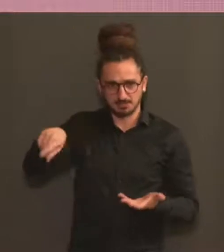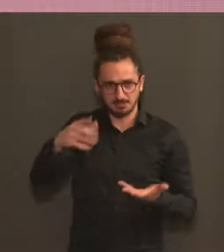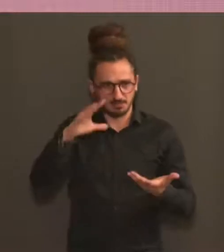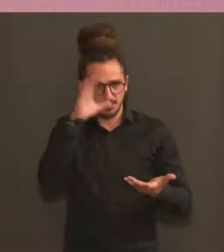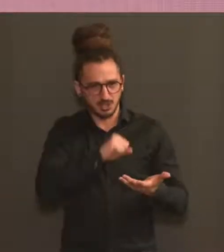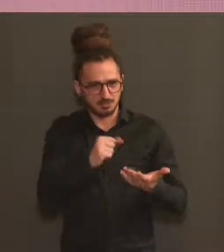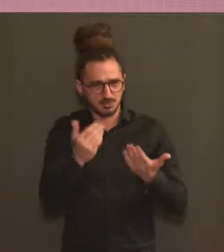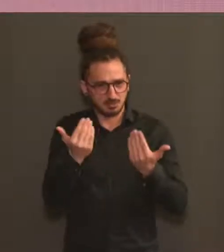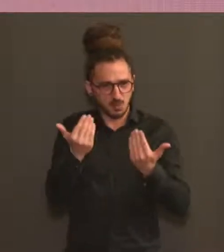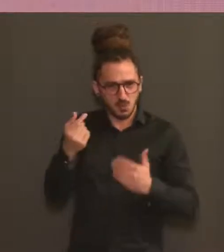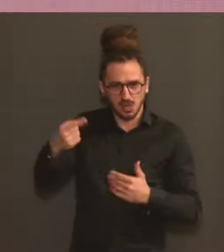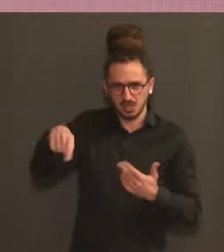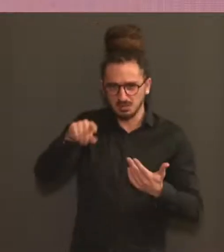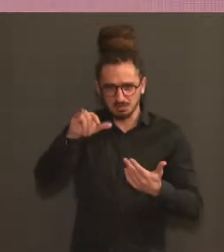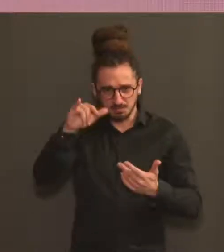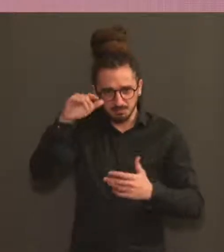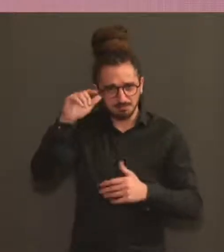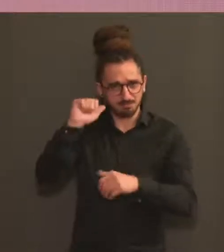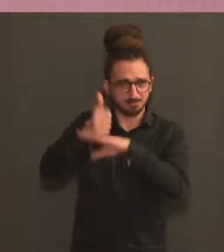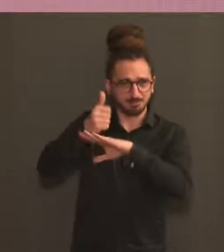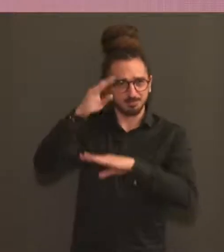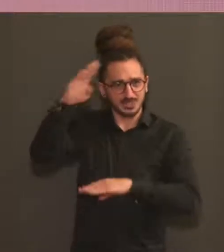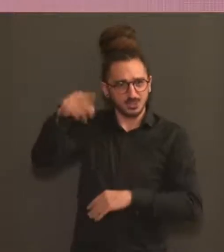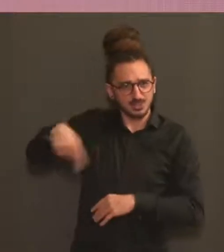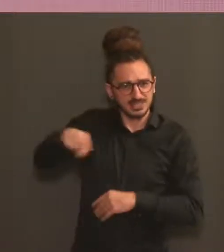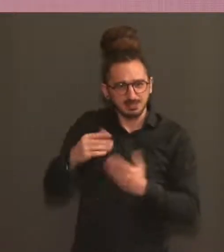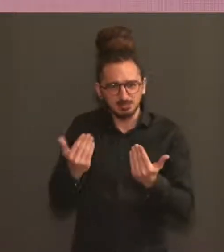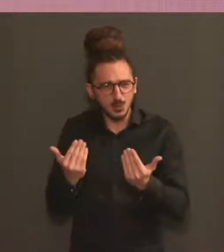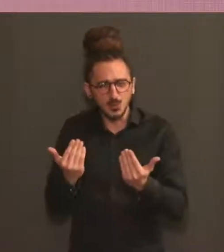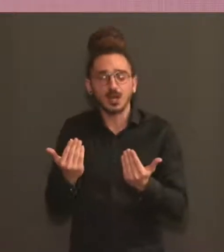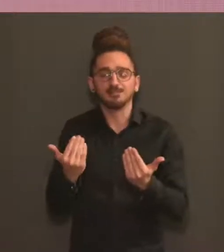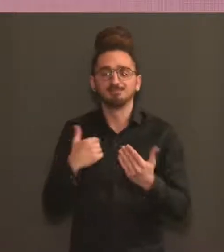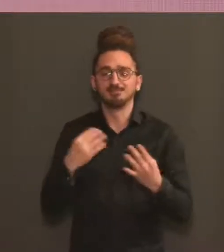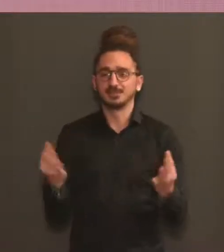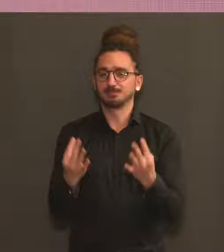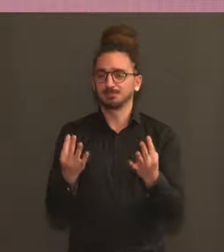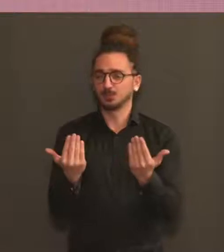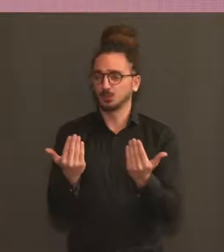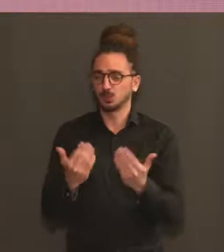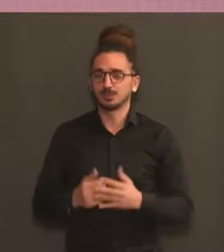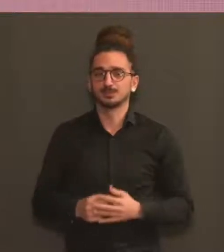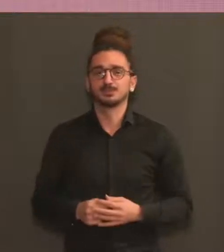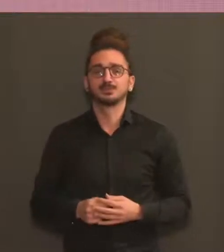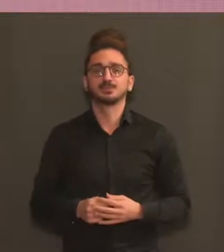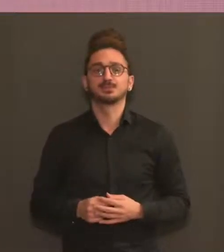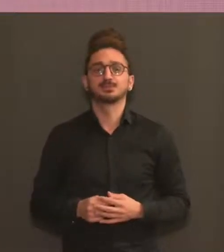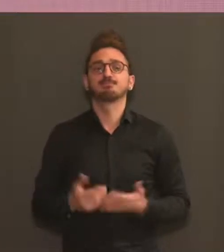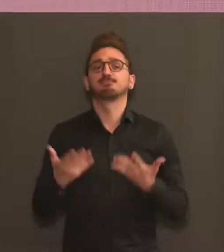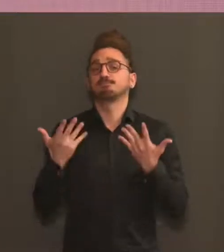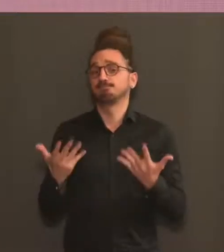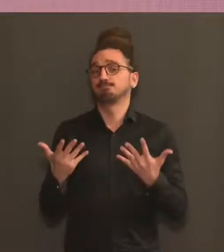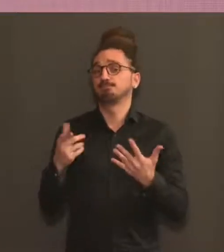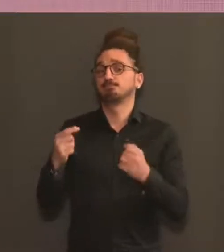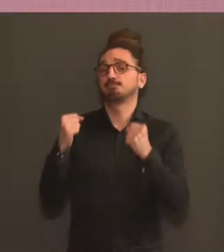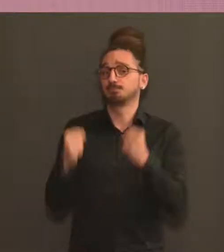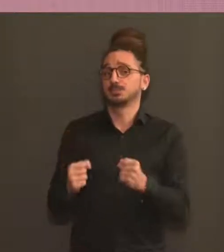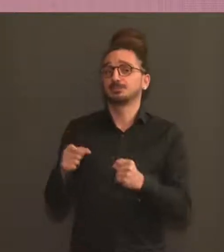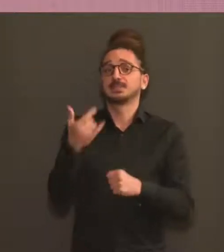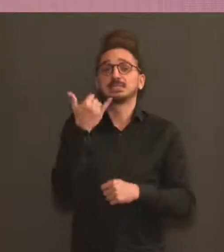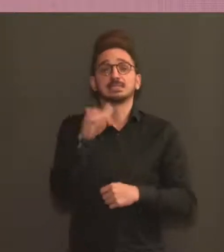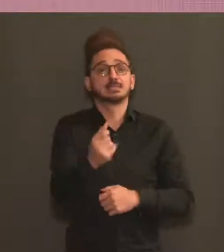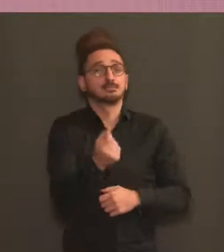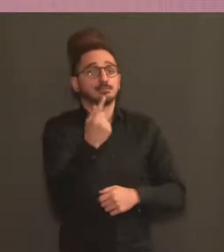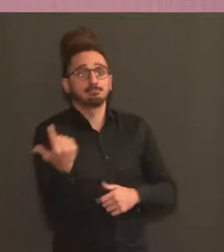de la vaccination plus tôt que d'autres groupes, c'est du fait des risques qu'elles encourent en cas d'infection à la